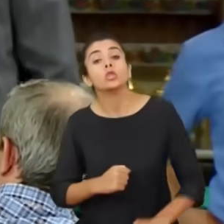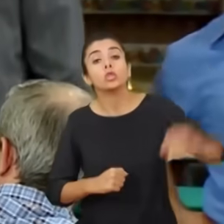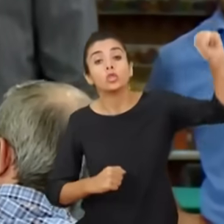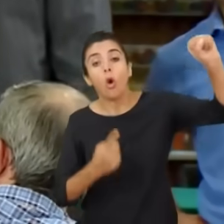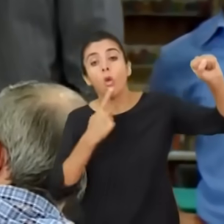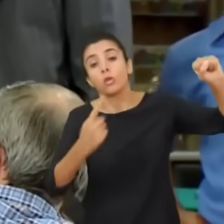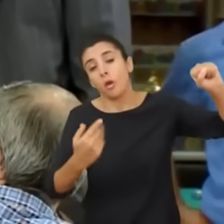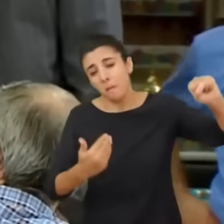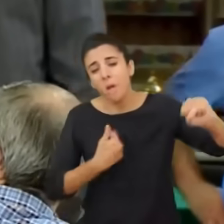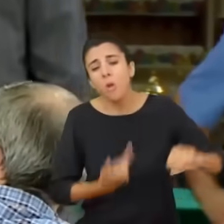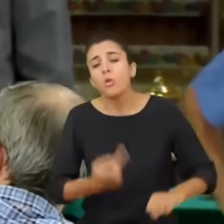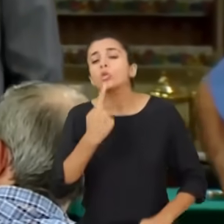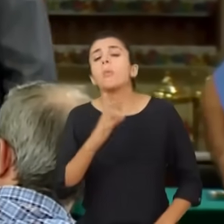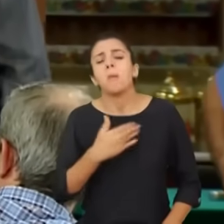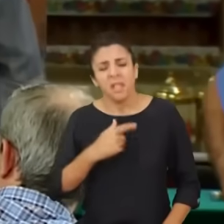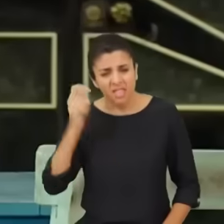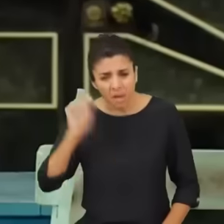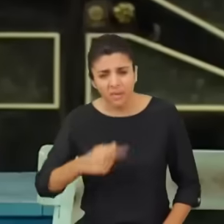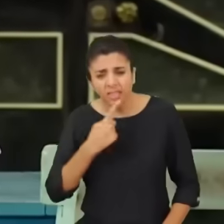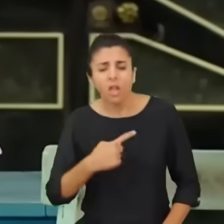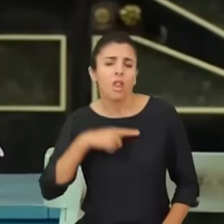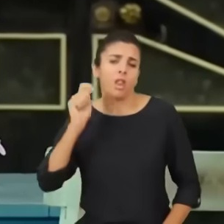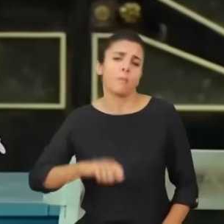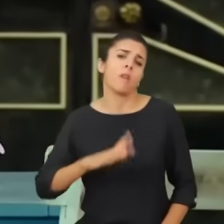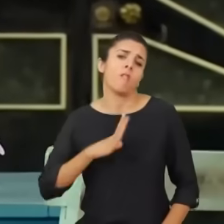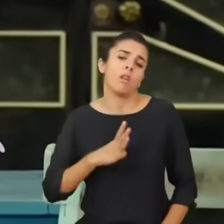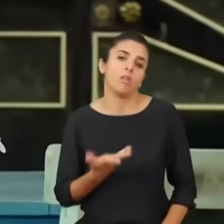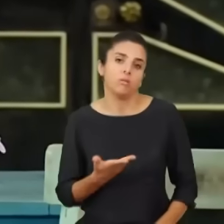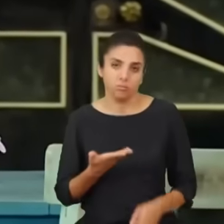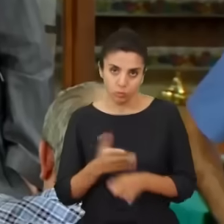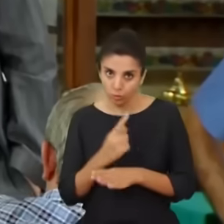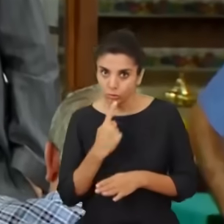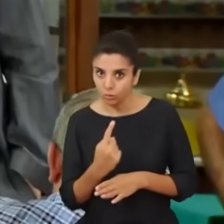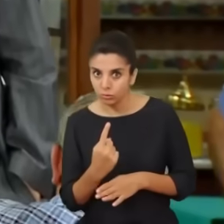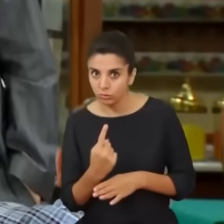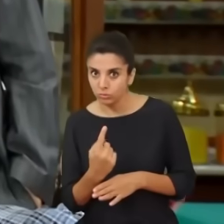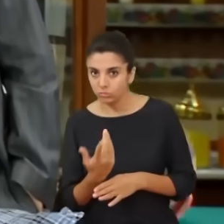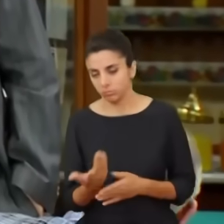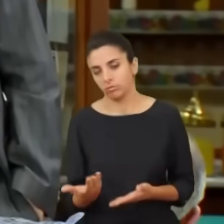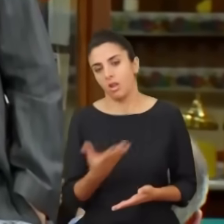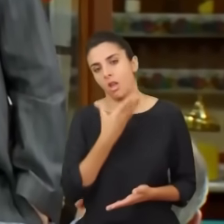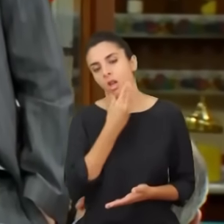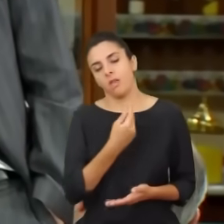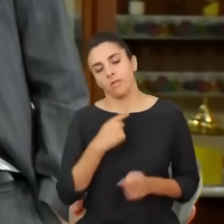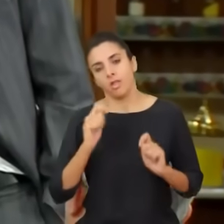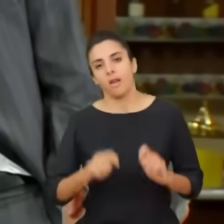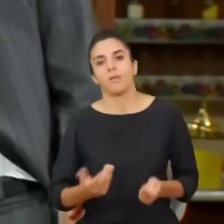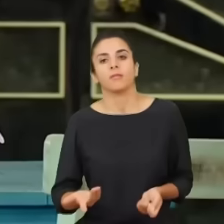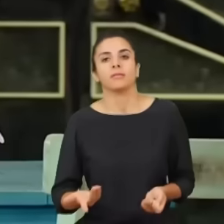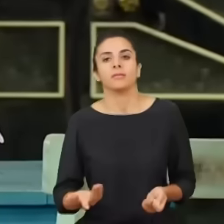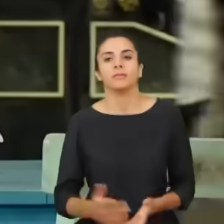Boş konuşma. Getireceğim diyorsam getiririm ya. Doğru mu söylüyorsun? ayıp ediyorsun.